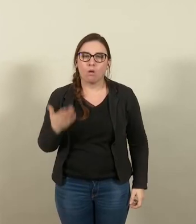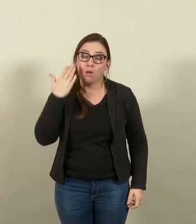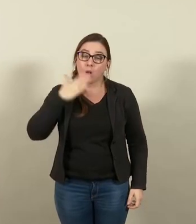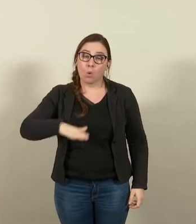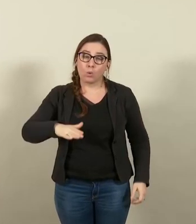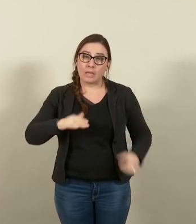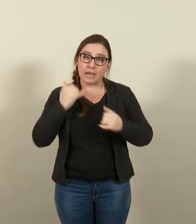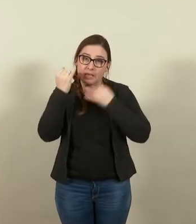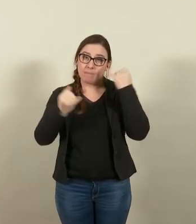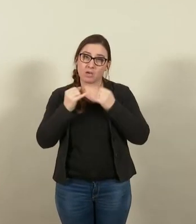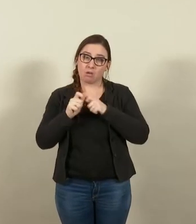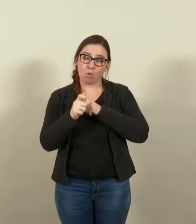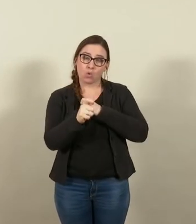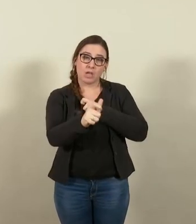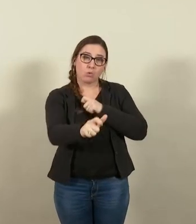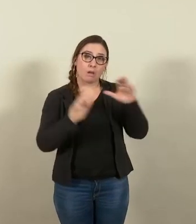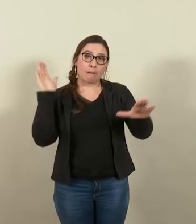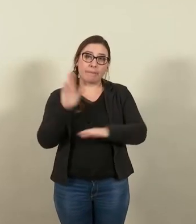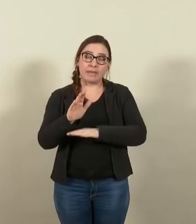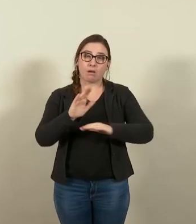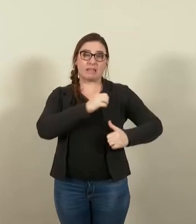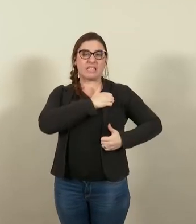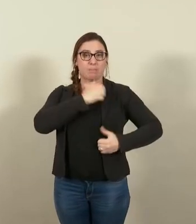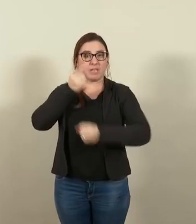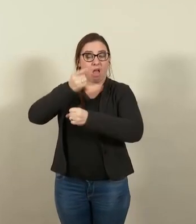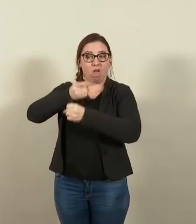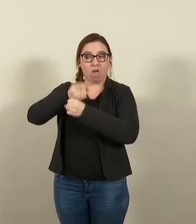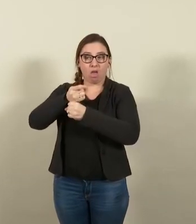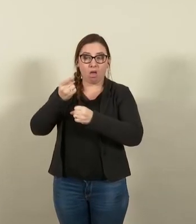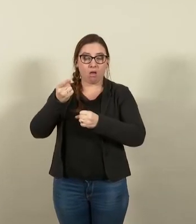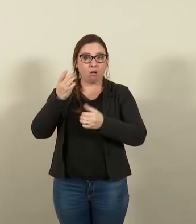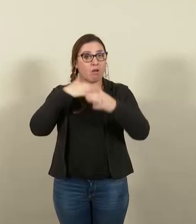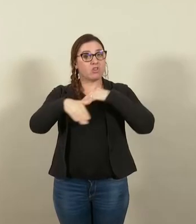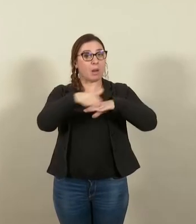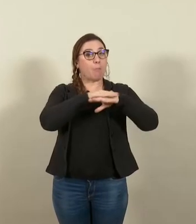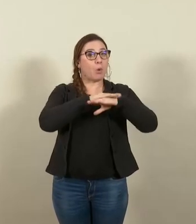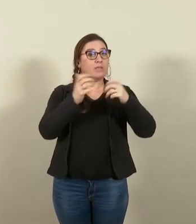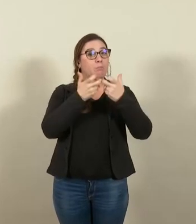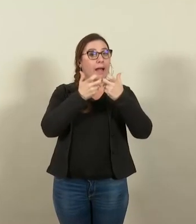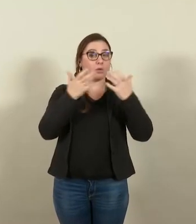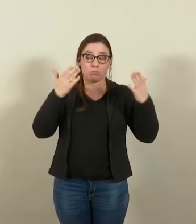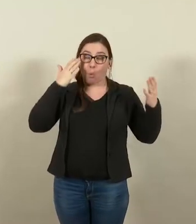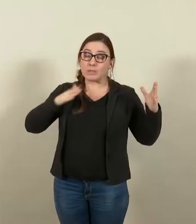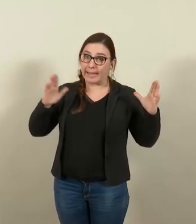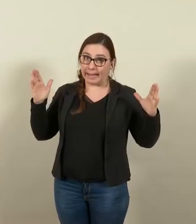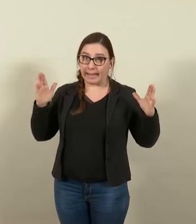fait les cellules disciplinaire propre dans dans les partis politiques par exemple